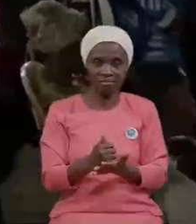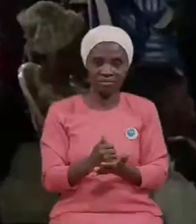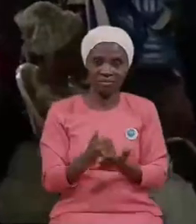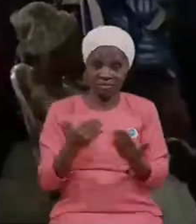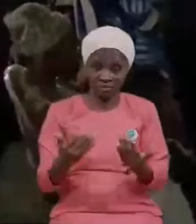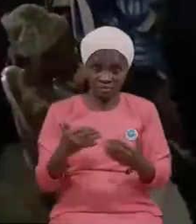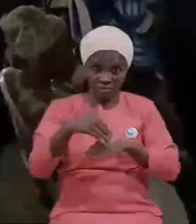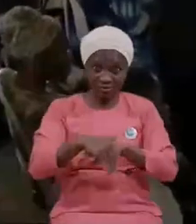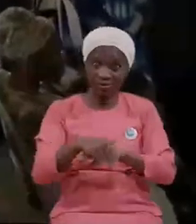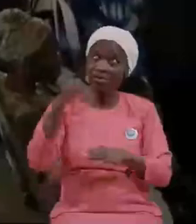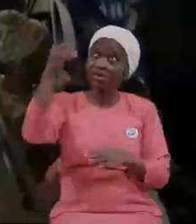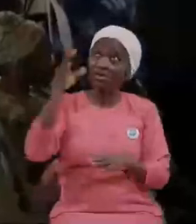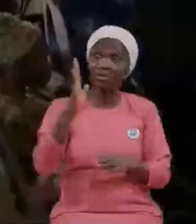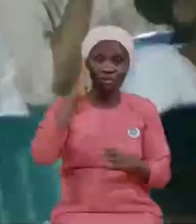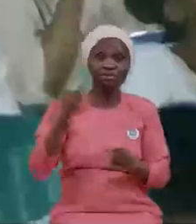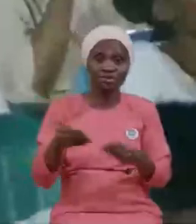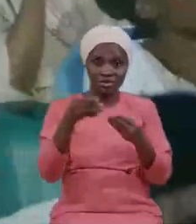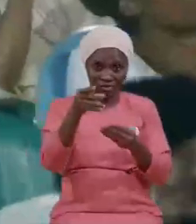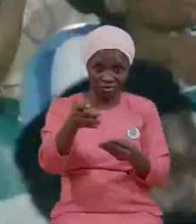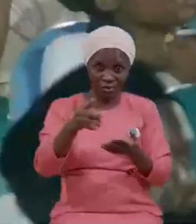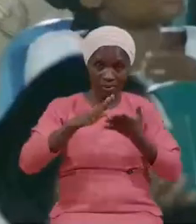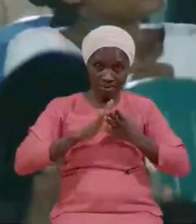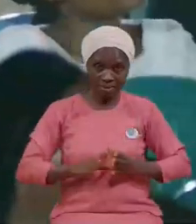Ce soir, Dieu t'accordera la paix.